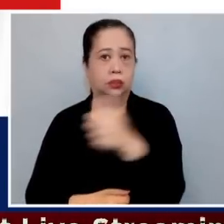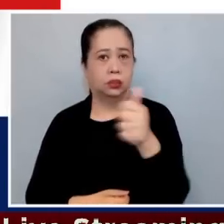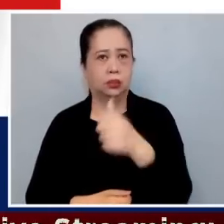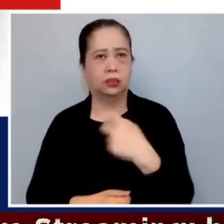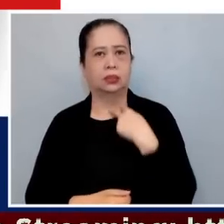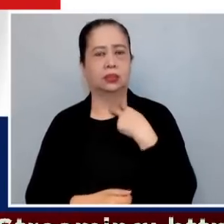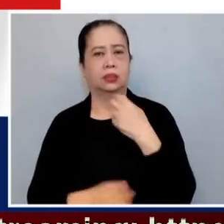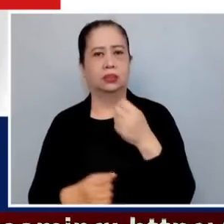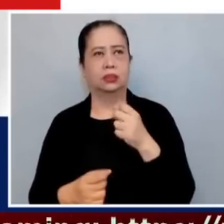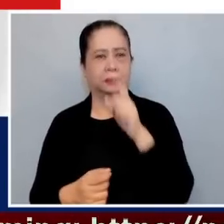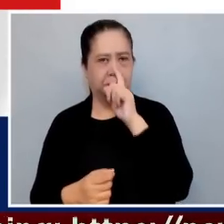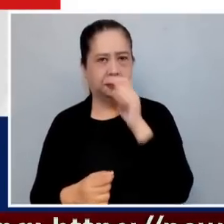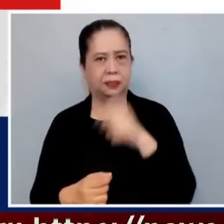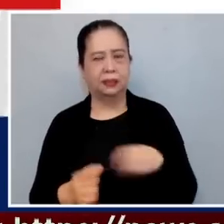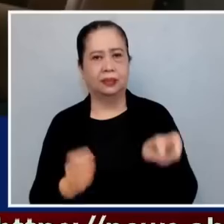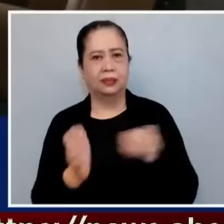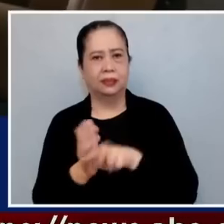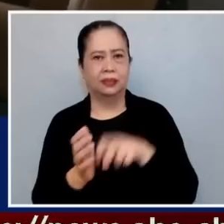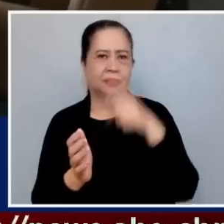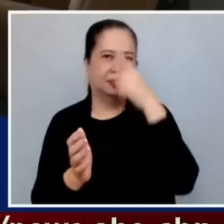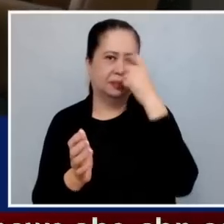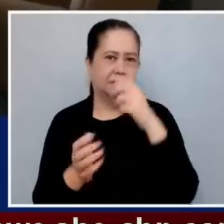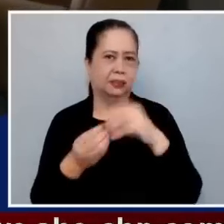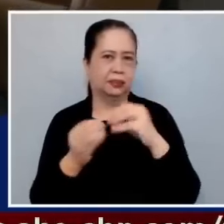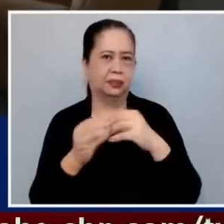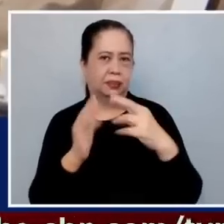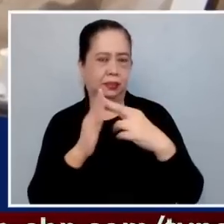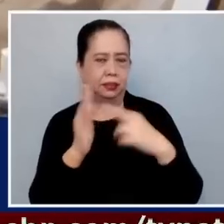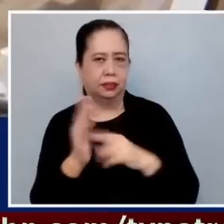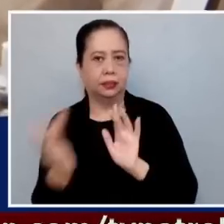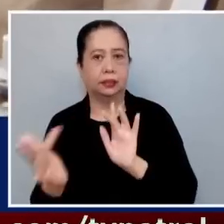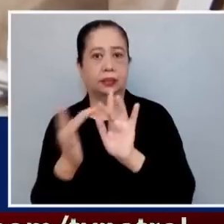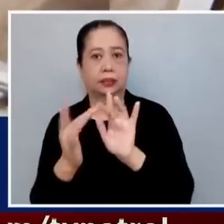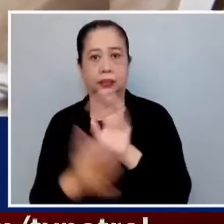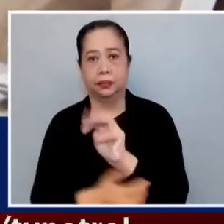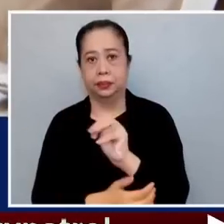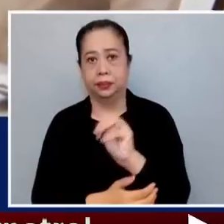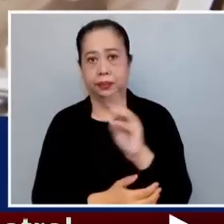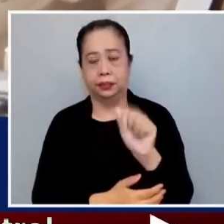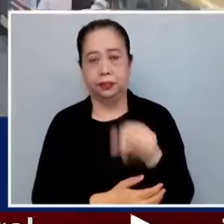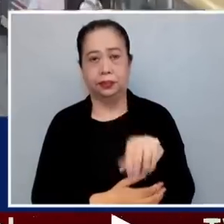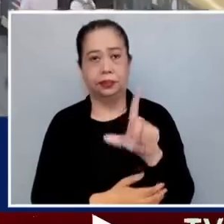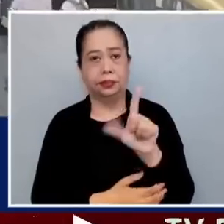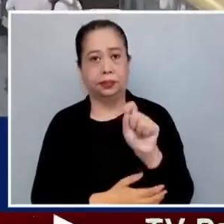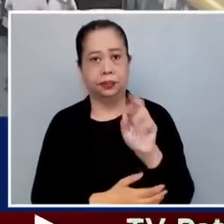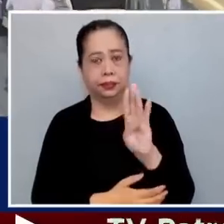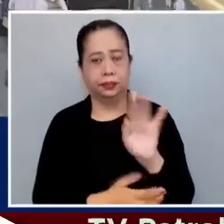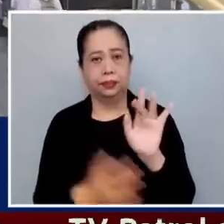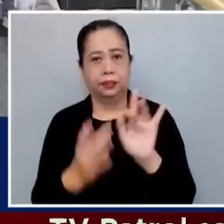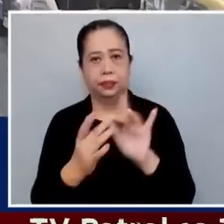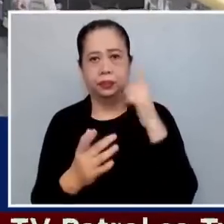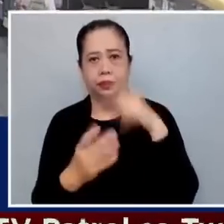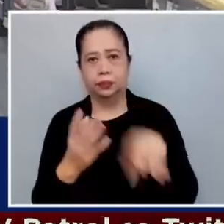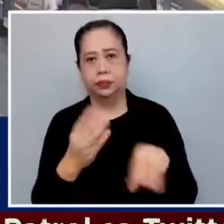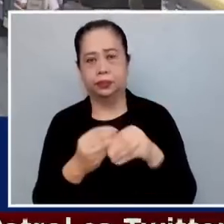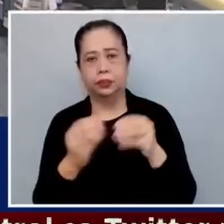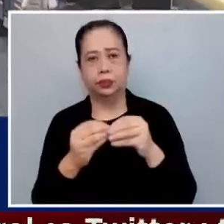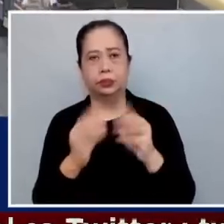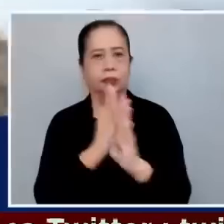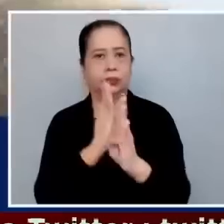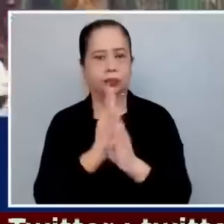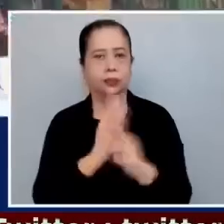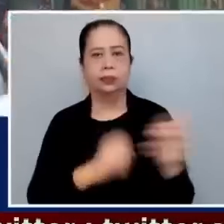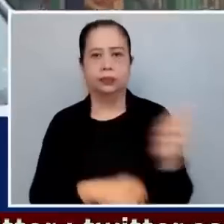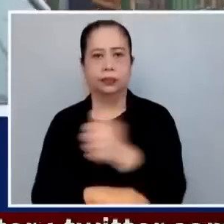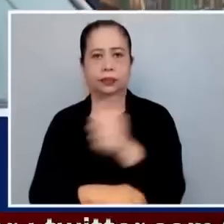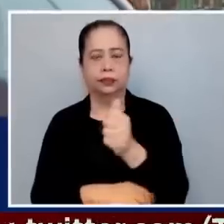mapipilitang mag-commute dahil sa number coding. Nakipag-ugnayan naman ang MMDA sa LTFRB para sa karagdagang bus na bubiyahe sa